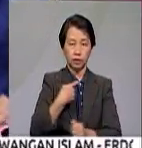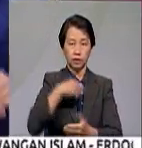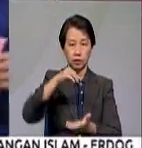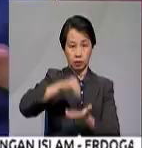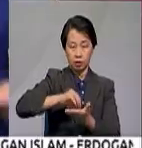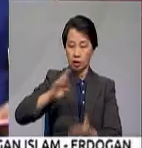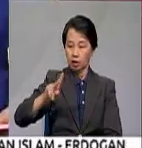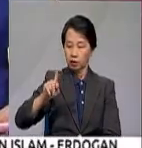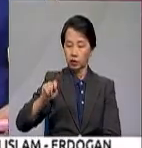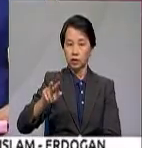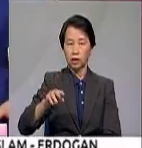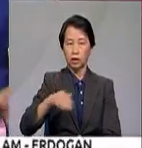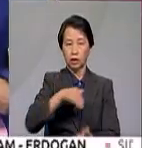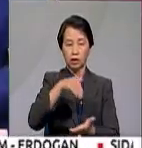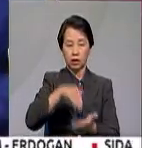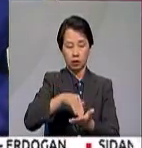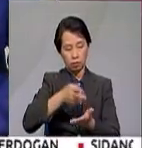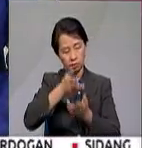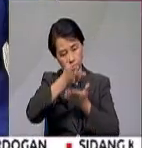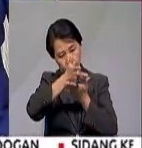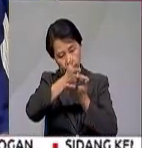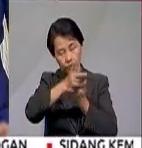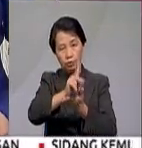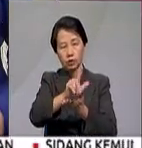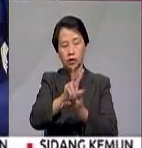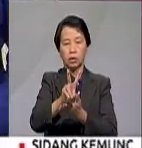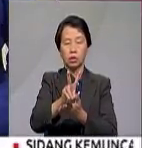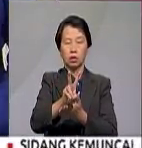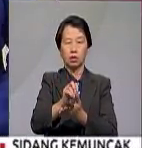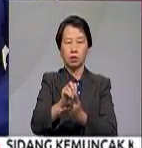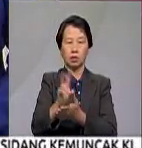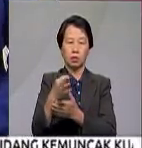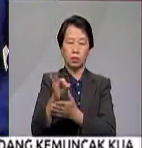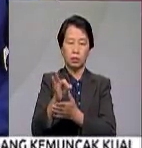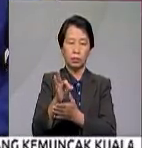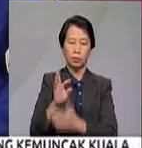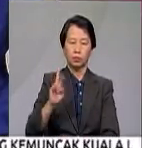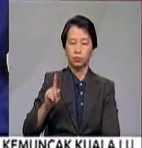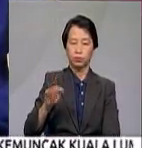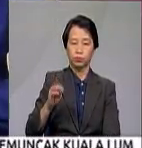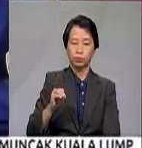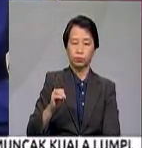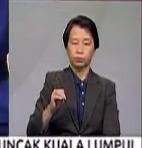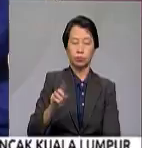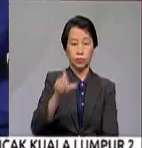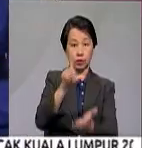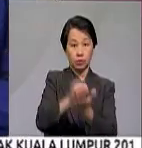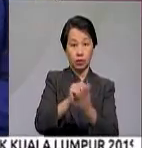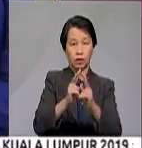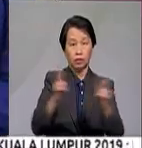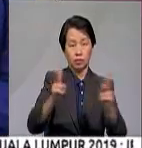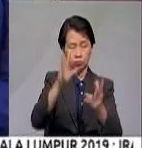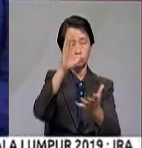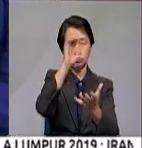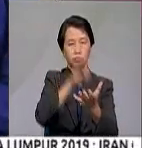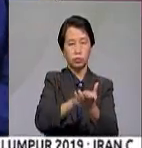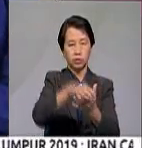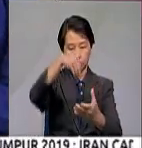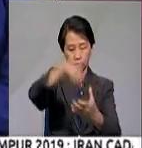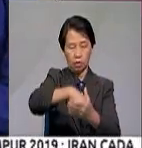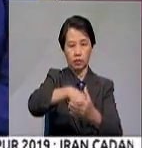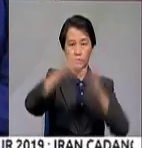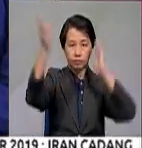RTM, hos penyiar sidang kemuncak Kuala Lumpur 2019. RTM merupakan media yang paling dipercayai di